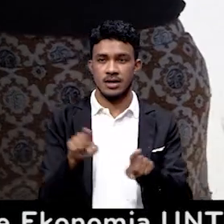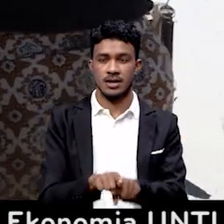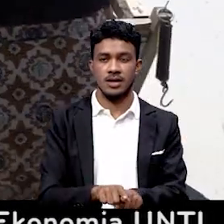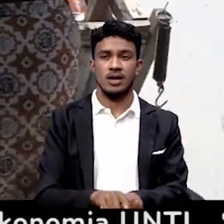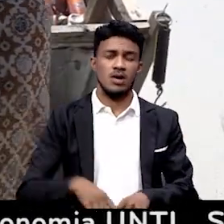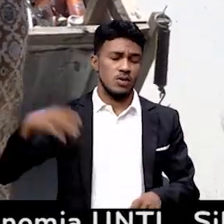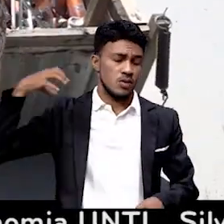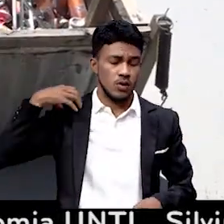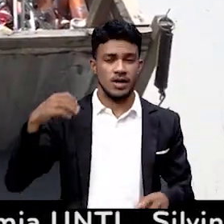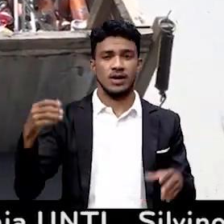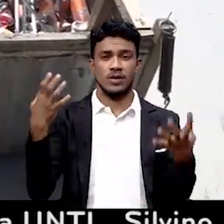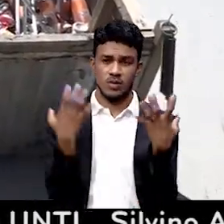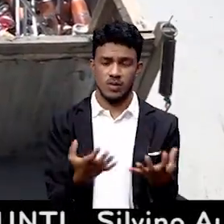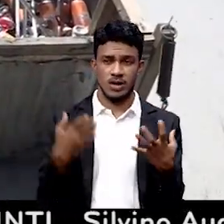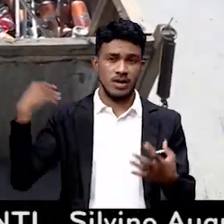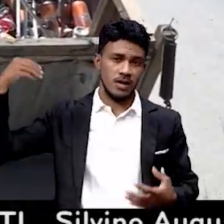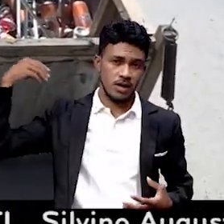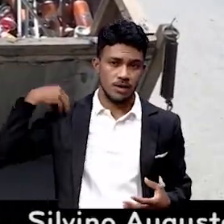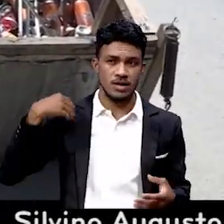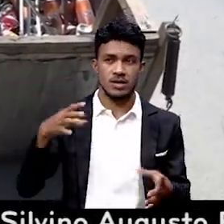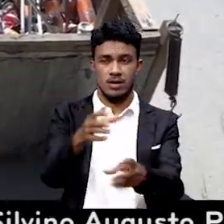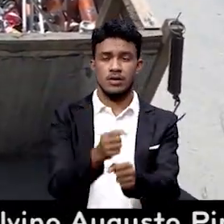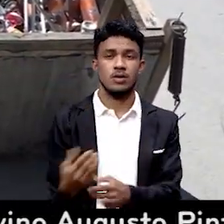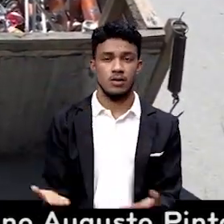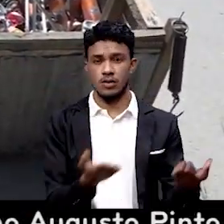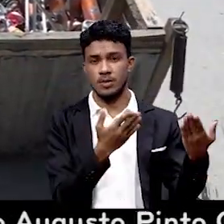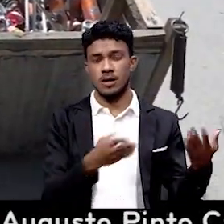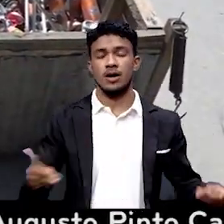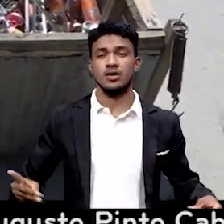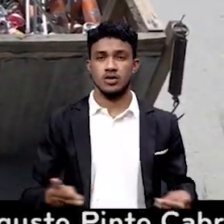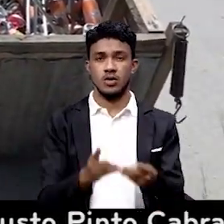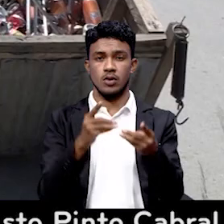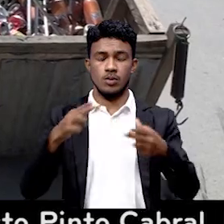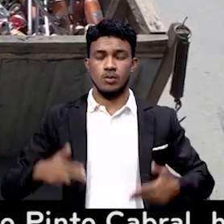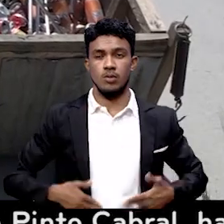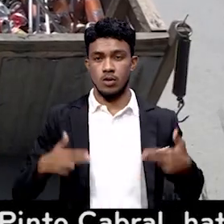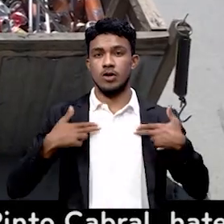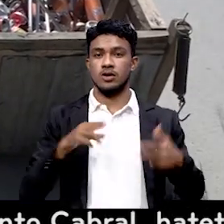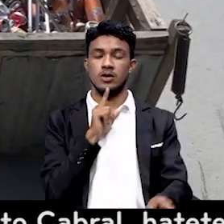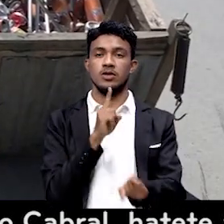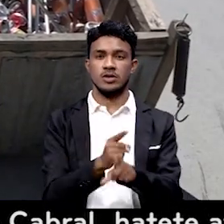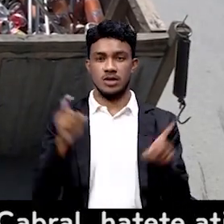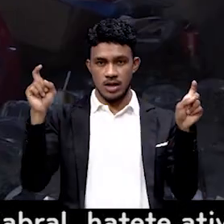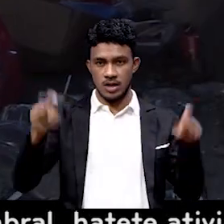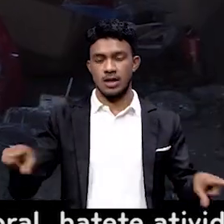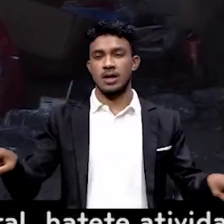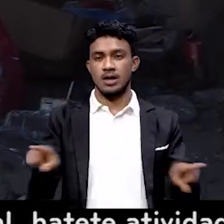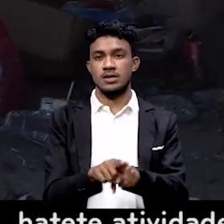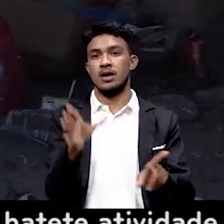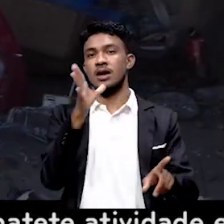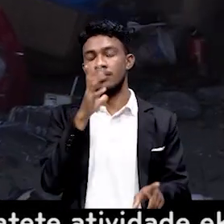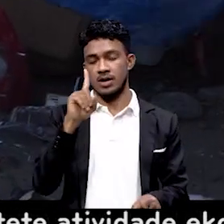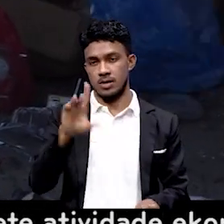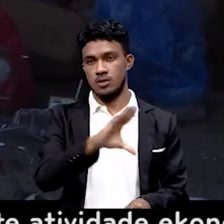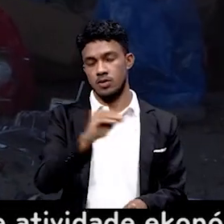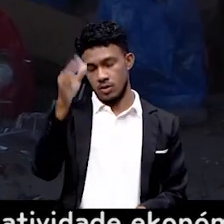kabas Domingas Mutu tengki hulang hodi luta hasoru realidade Moris ni tengki sainudar inang no amam ba